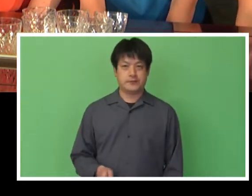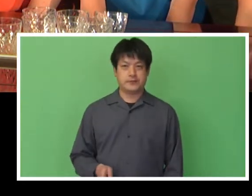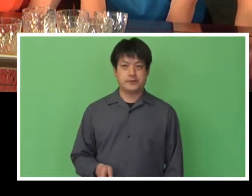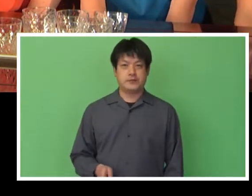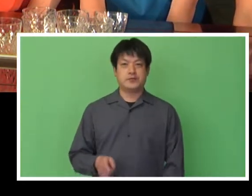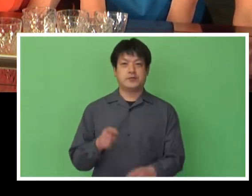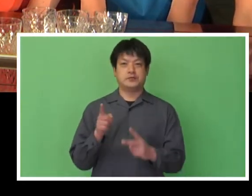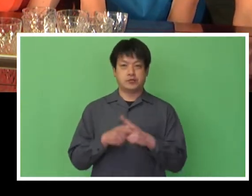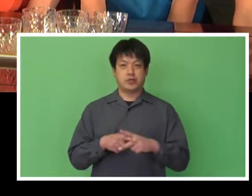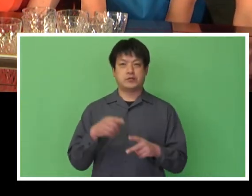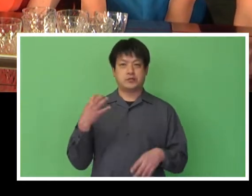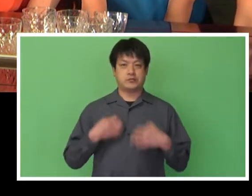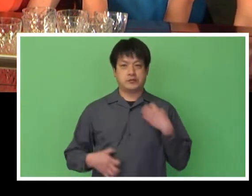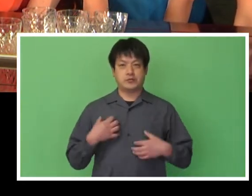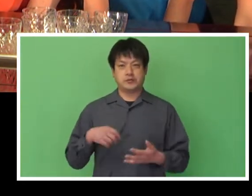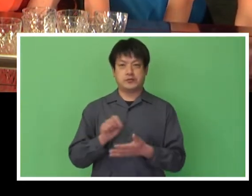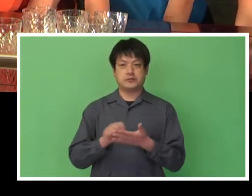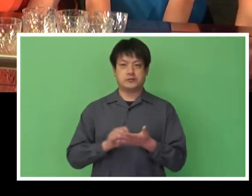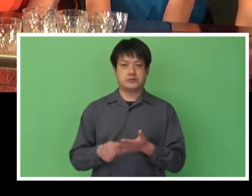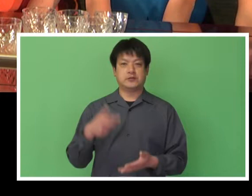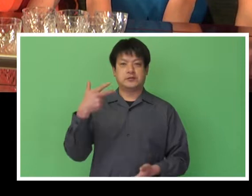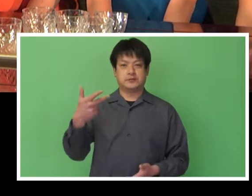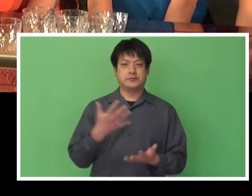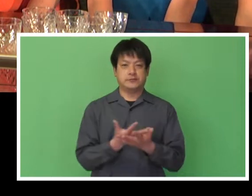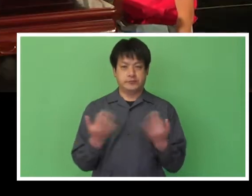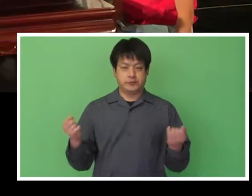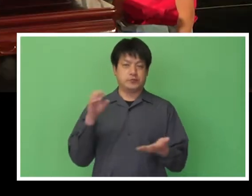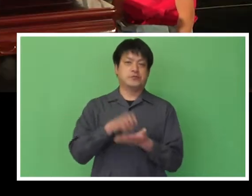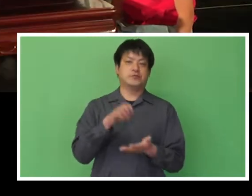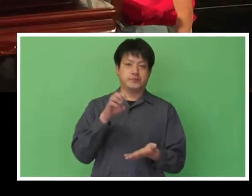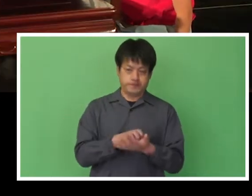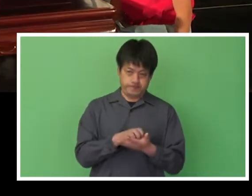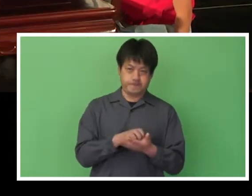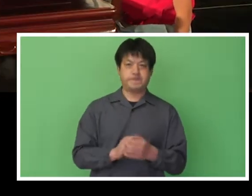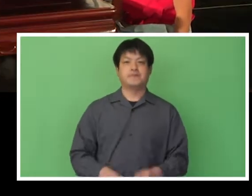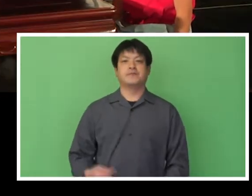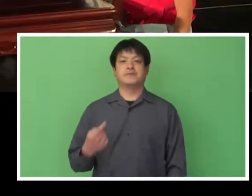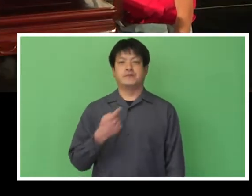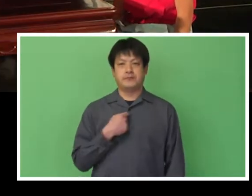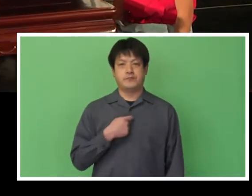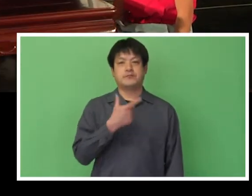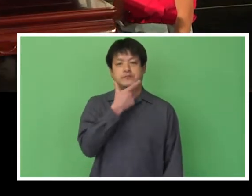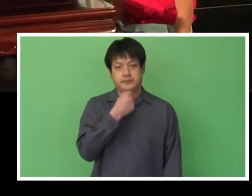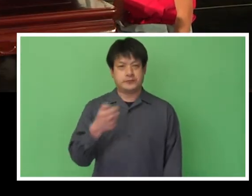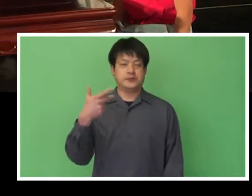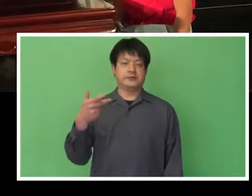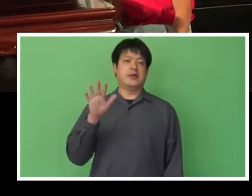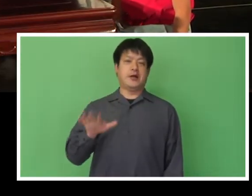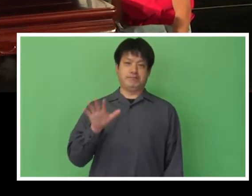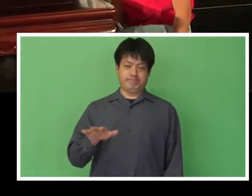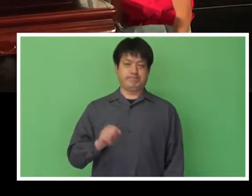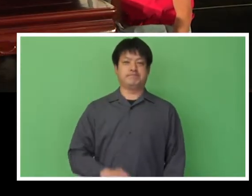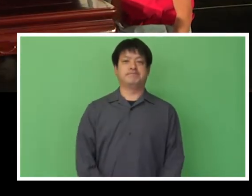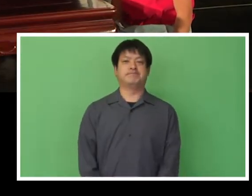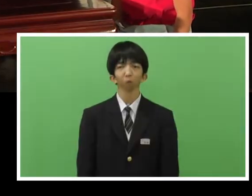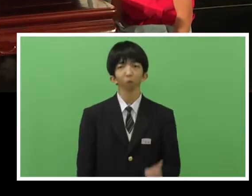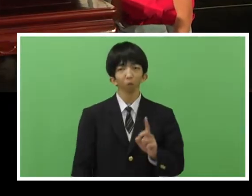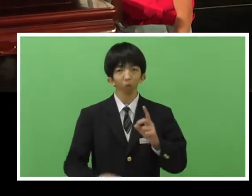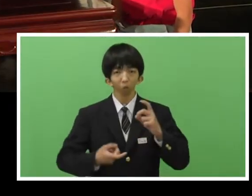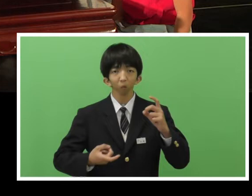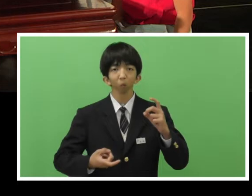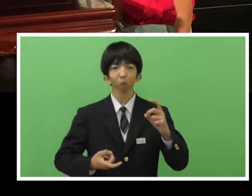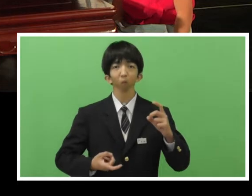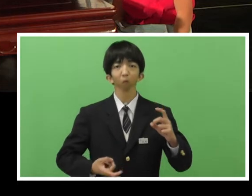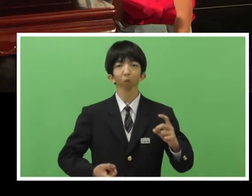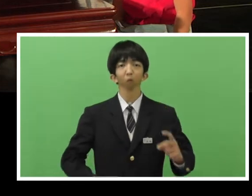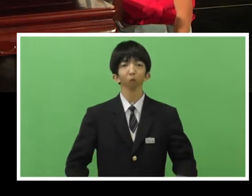これは小学生の詩がいっぱい載っとってね。ばあちゃんの好きな詩があってね。 どんな詩？ コロ